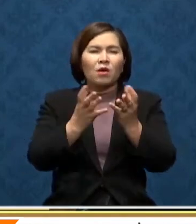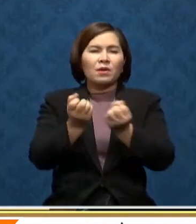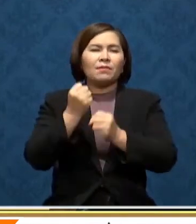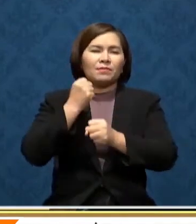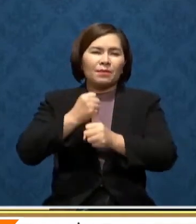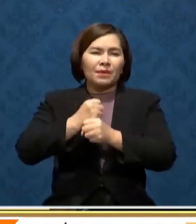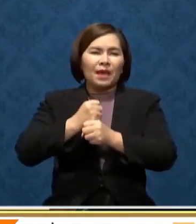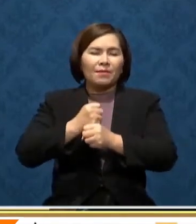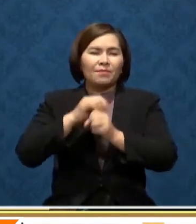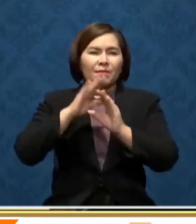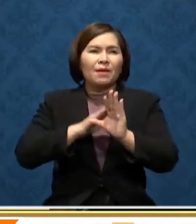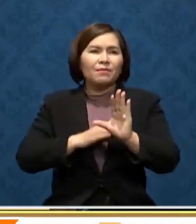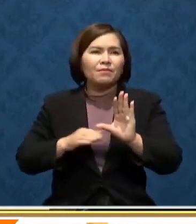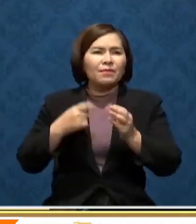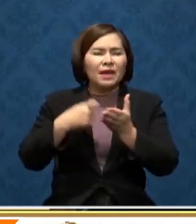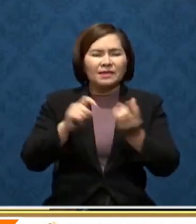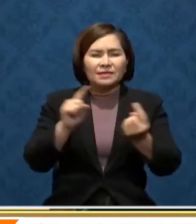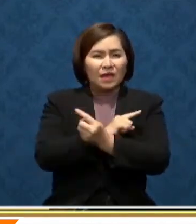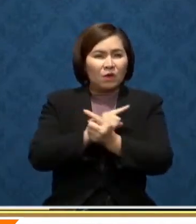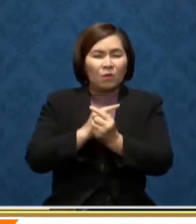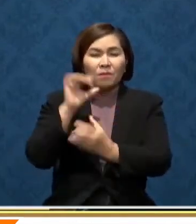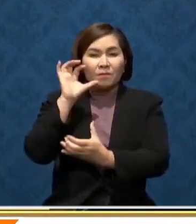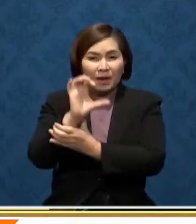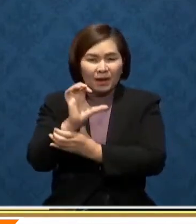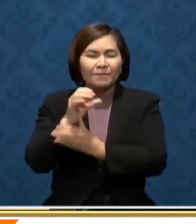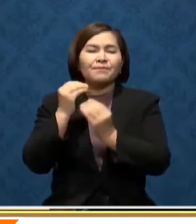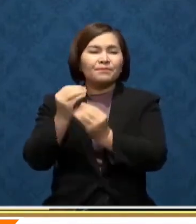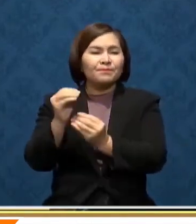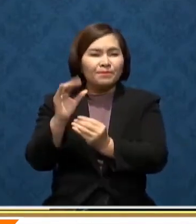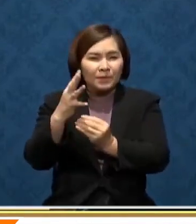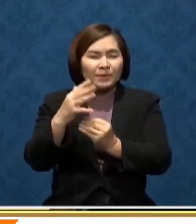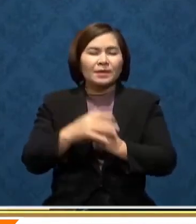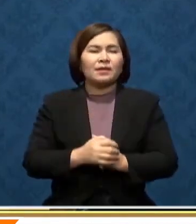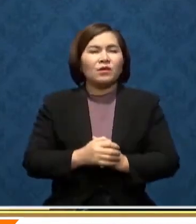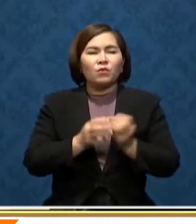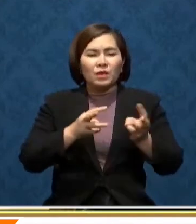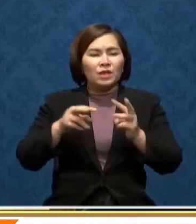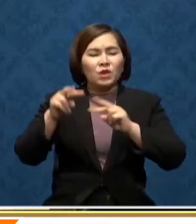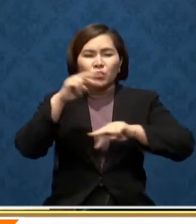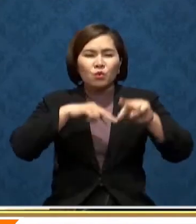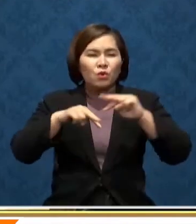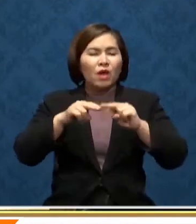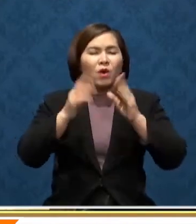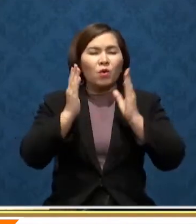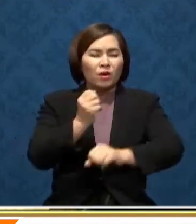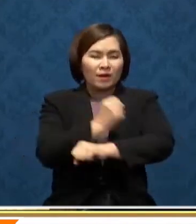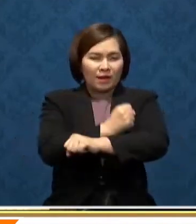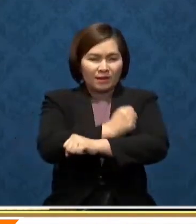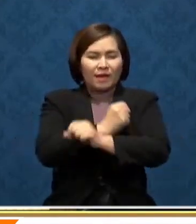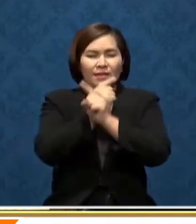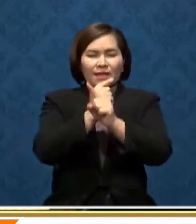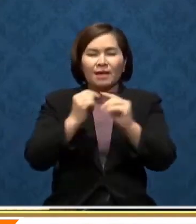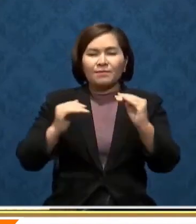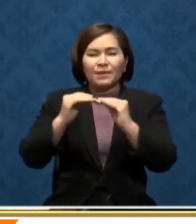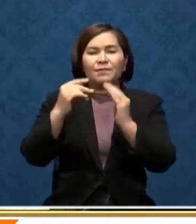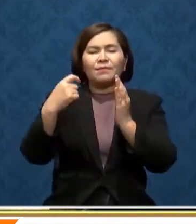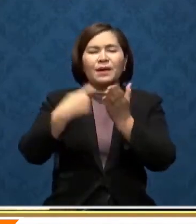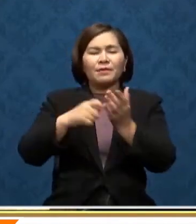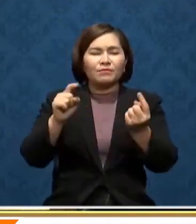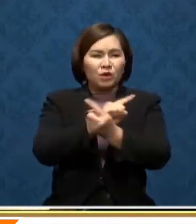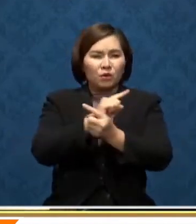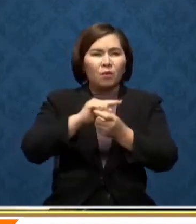และระดับความคุ้มครองแรงงานภายใต้กองทุนประกันสังคมอยู่ในภาวะจำกัดและมี